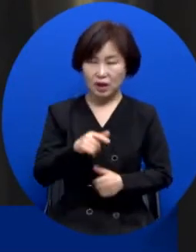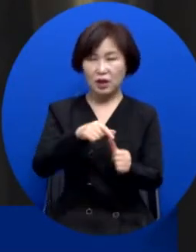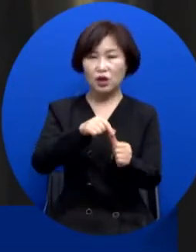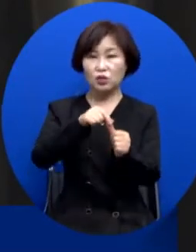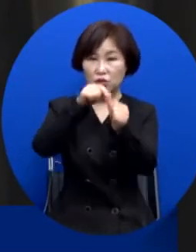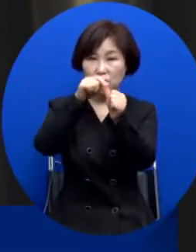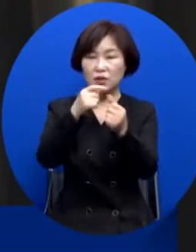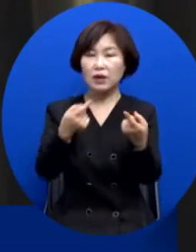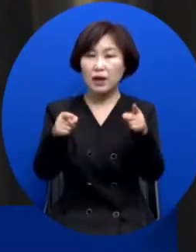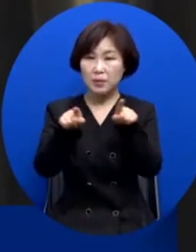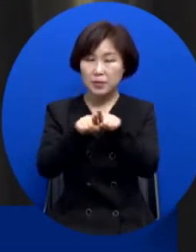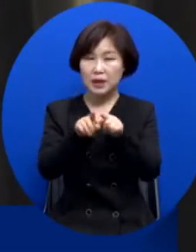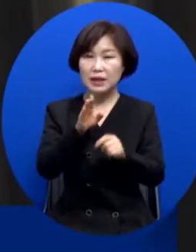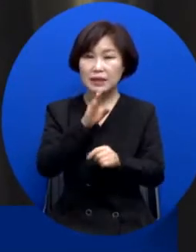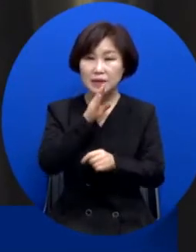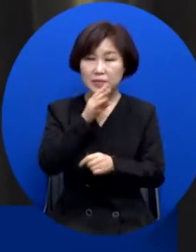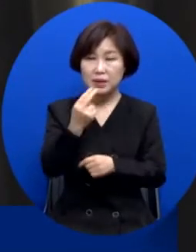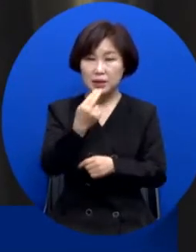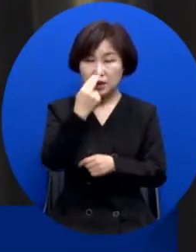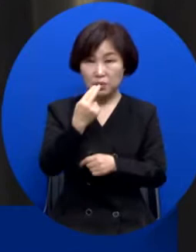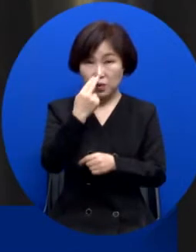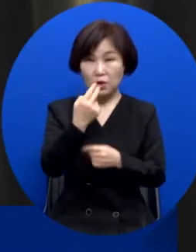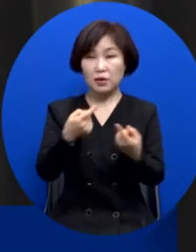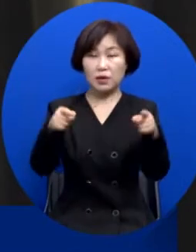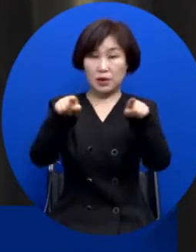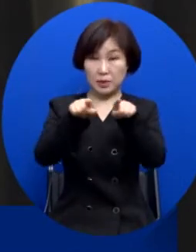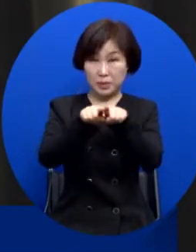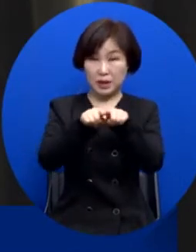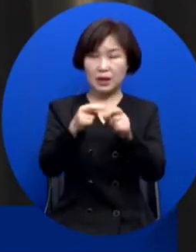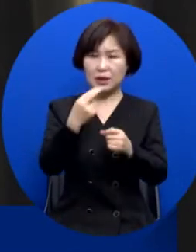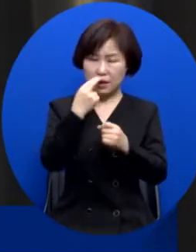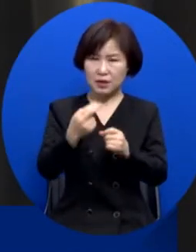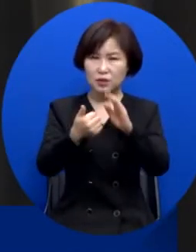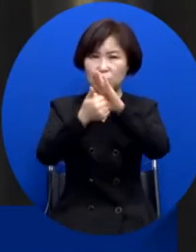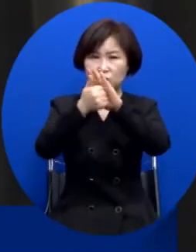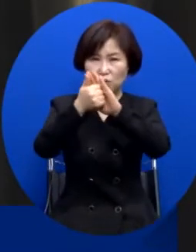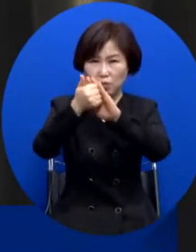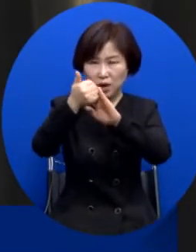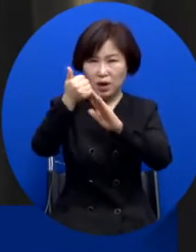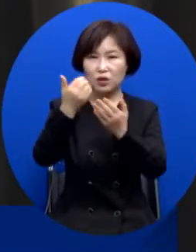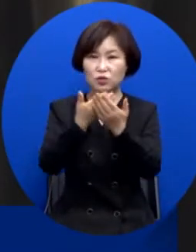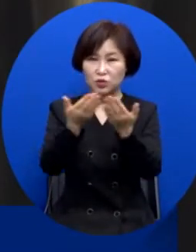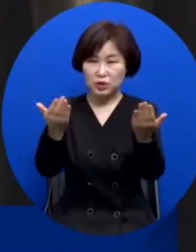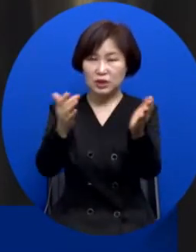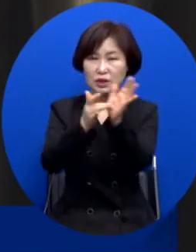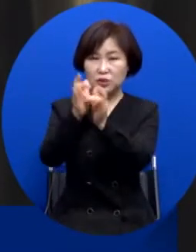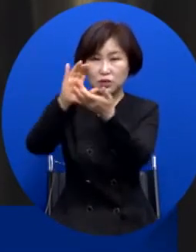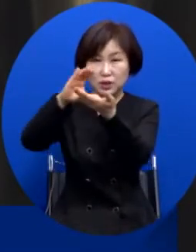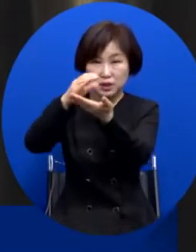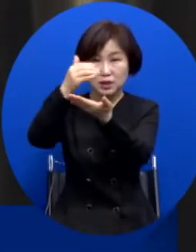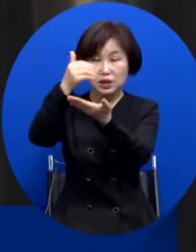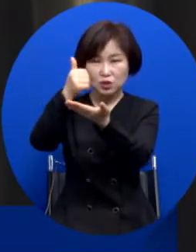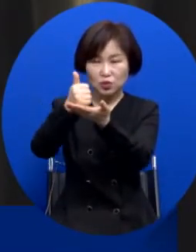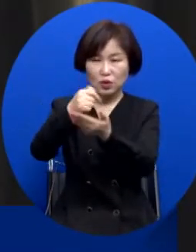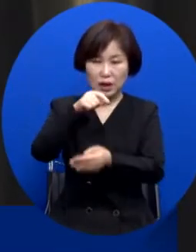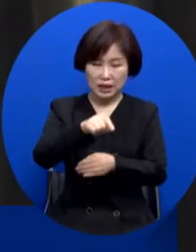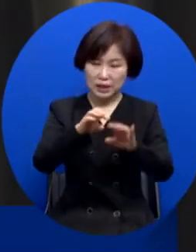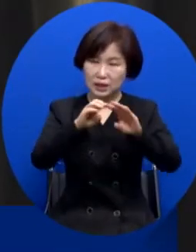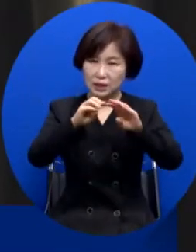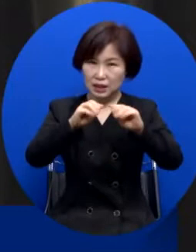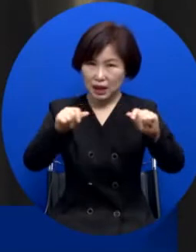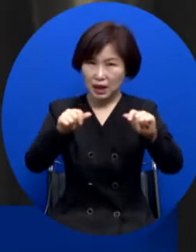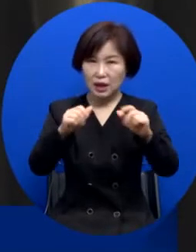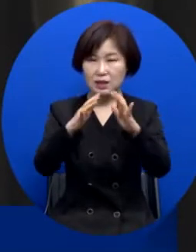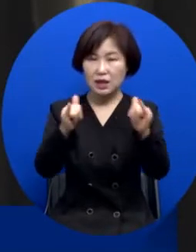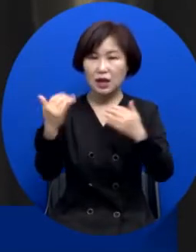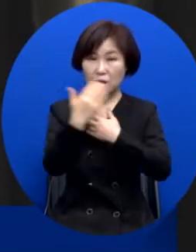구원과 더불어 참된 생명과 더불어 살아있는 소망 주시기 위해서 예수 그리스도가 이 땅에